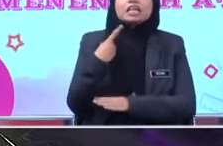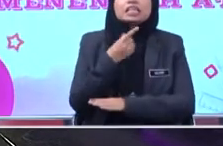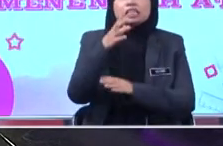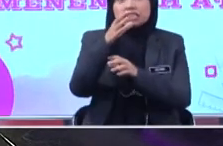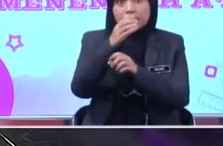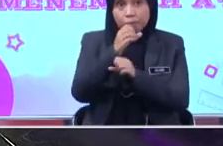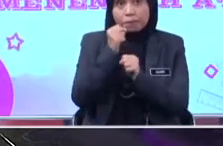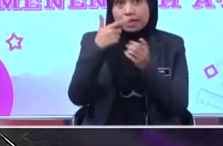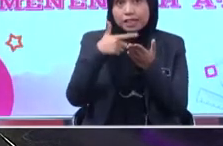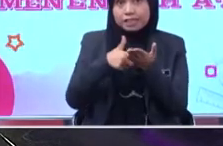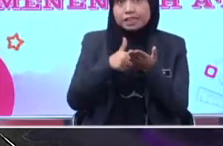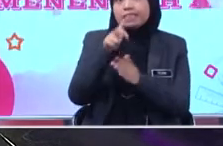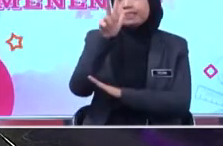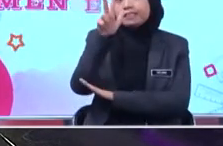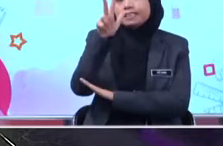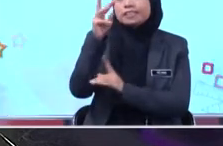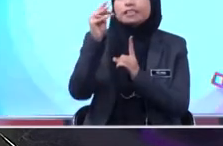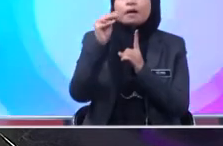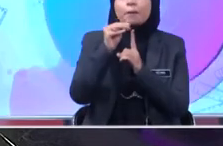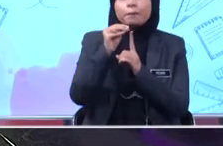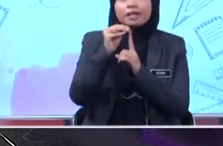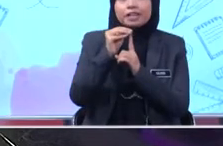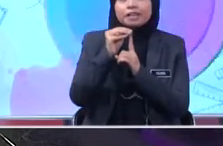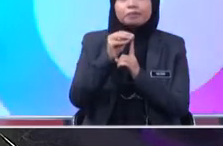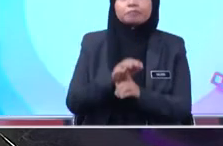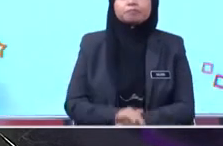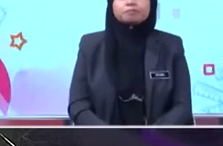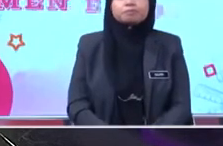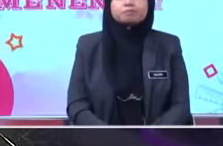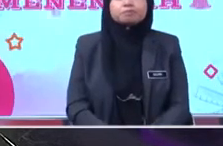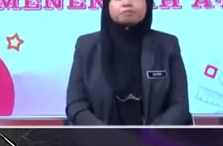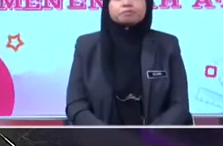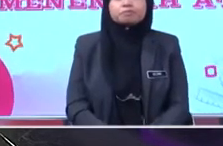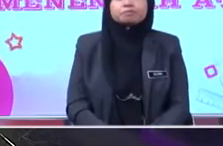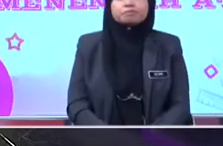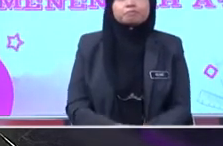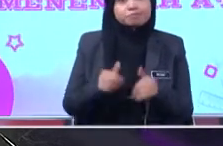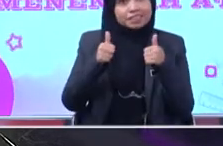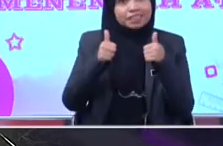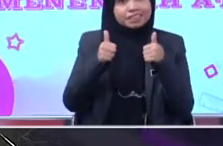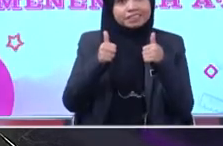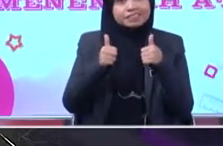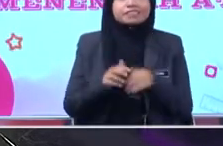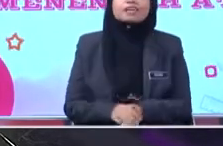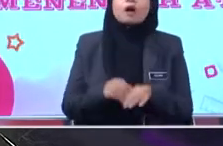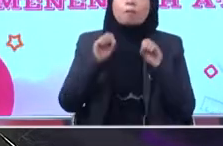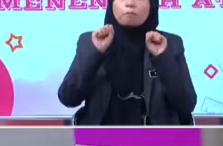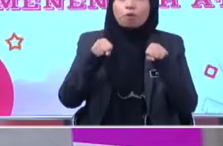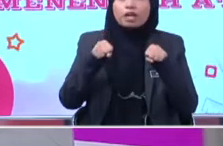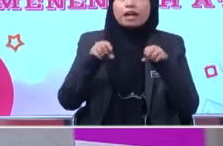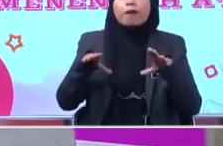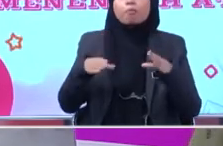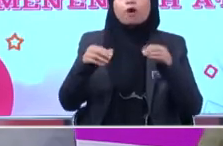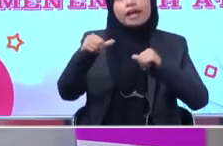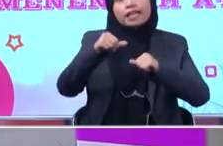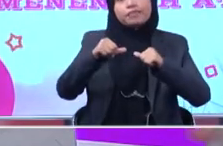lagi tiga markah aja murid-murid sonoken boleh-boleh Tibet ini bersama